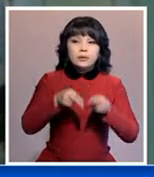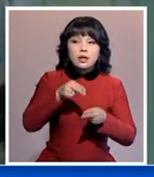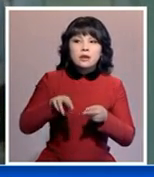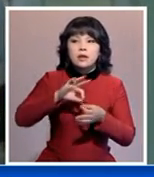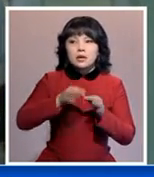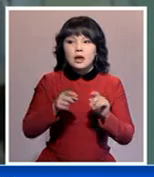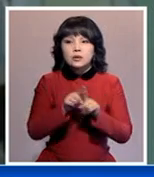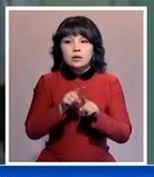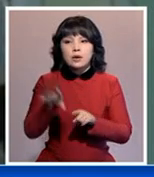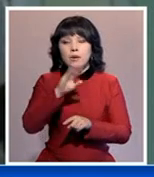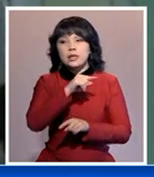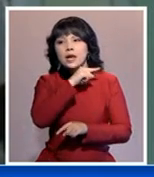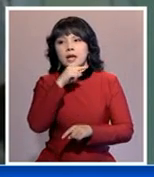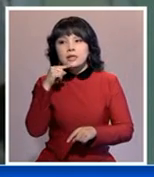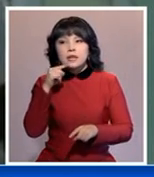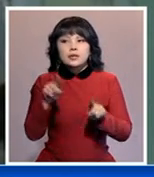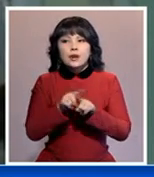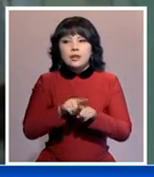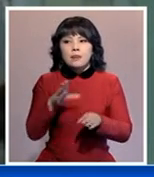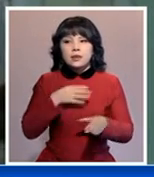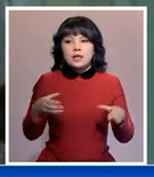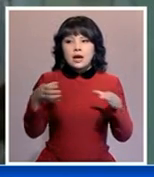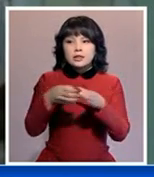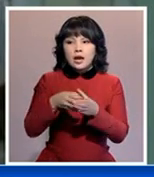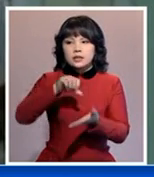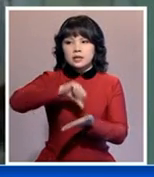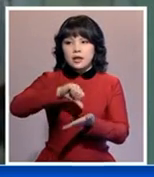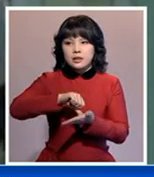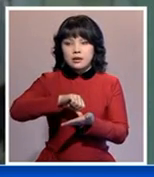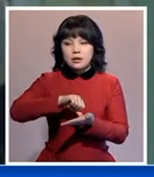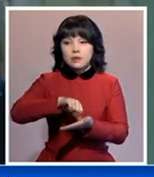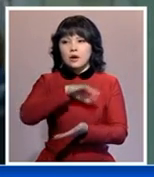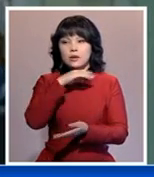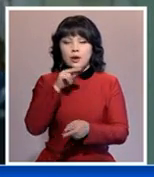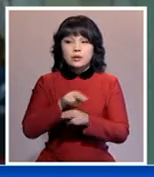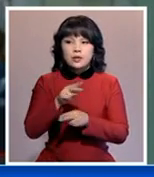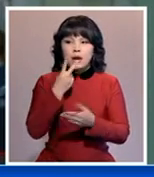операциялар соңғы кездері Ресейде 1-2 жыл болды, енгеніне ал батыста 10